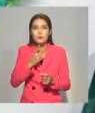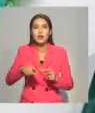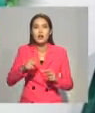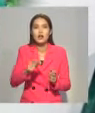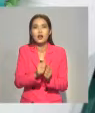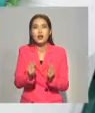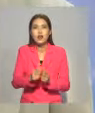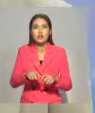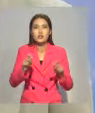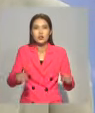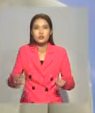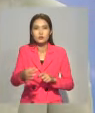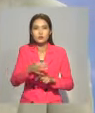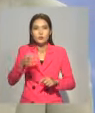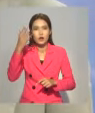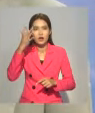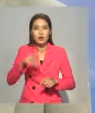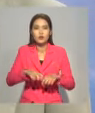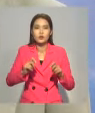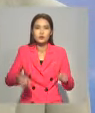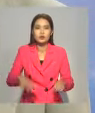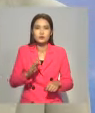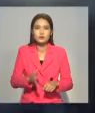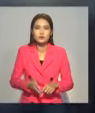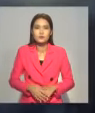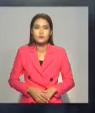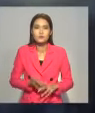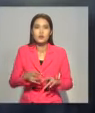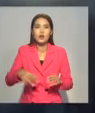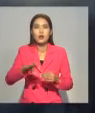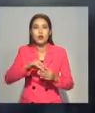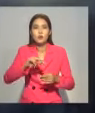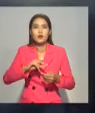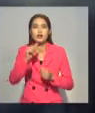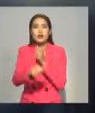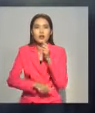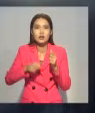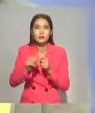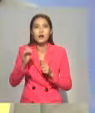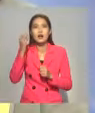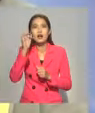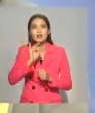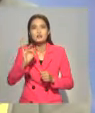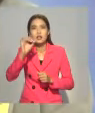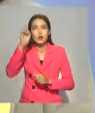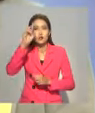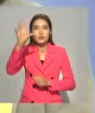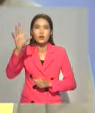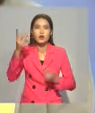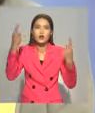ашу жоспарланып отыр. Біздің психологиялық, педагогикалық түйек кабинетіне дидактикалық материалдар, заманауи